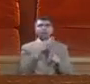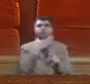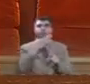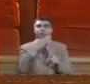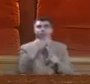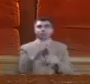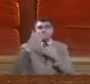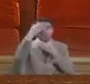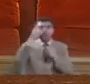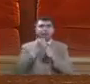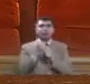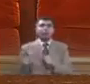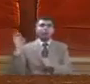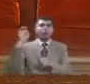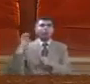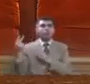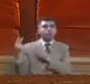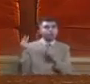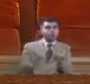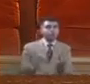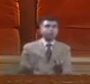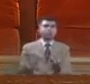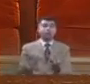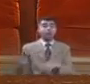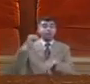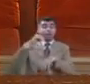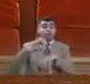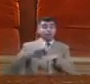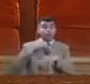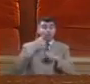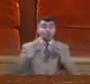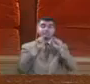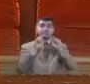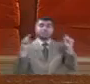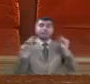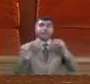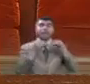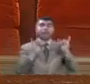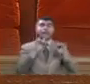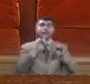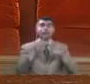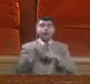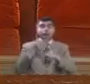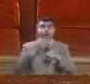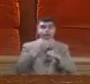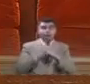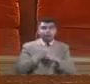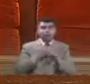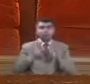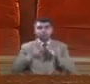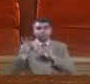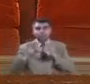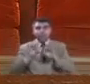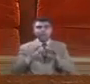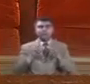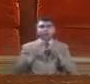المغاربة ديالنا في الخارج. إضافة إلى هذا أن واحد البوابة إلكترونية باش يطلعوا المغاربة قبل ما يجيو على المساطر، على